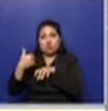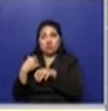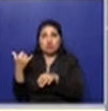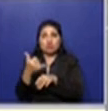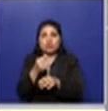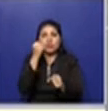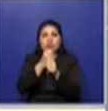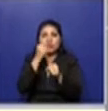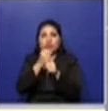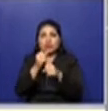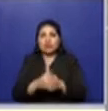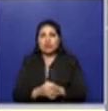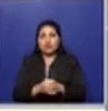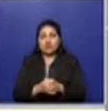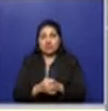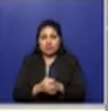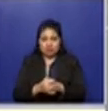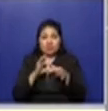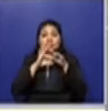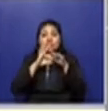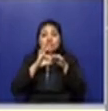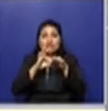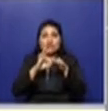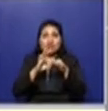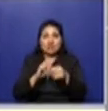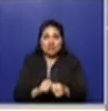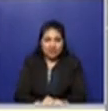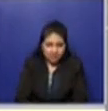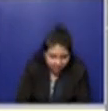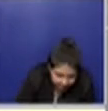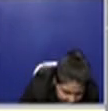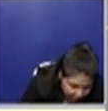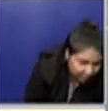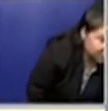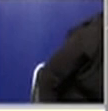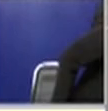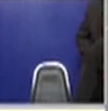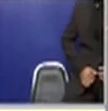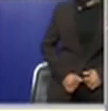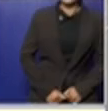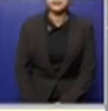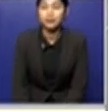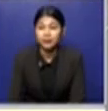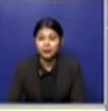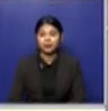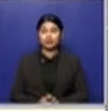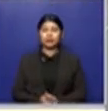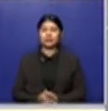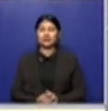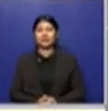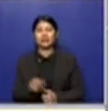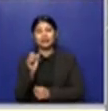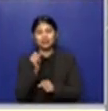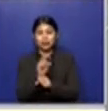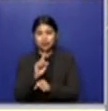เนี่ย เรามีความเป็นห่วงนะครับอยากให้ท่านทำอย่างไรจะให้เขาทั้ง 6-70 รายของท่านเนี่ยนะครับคำนึง